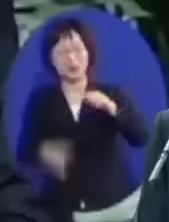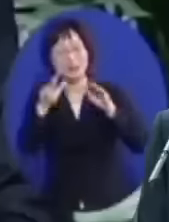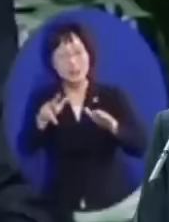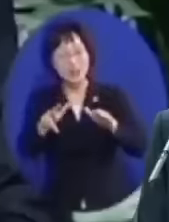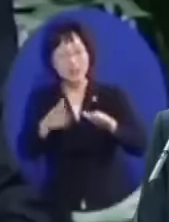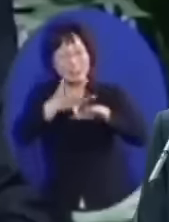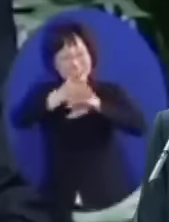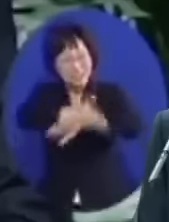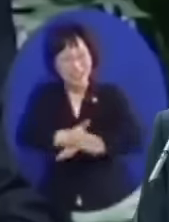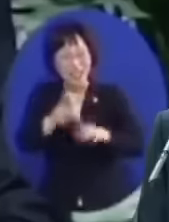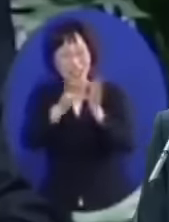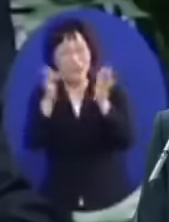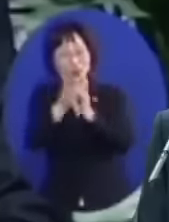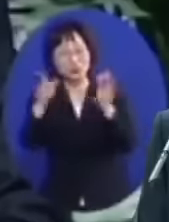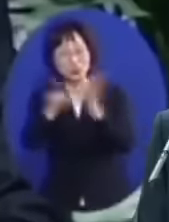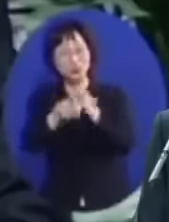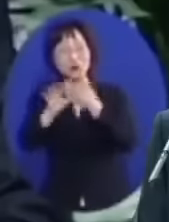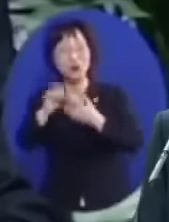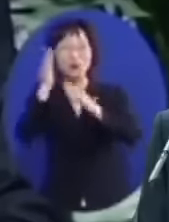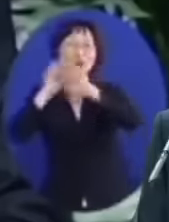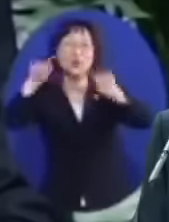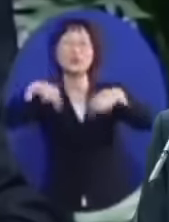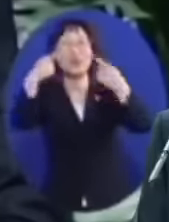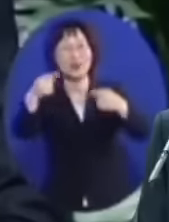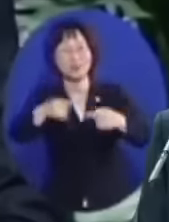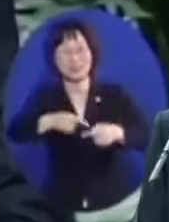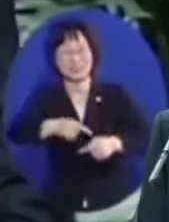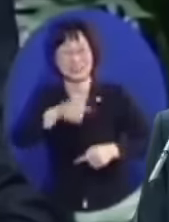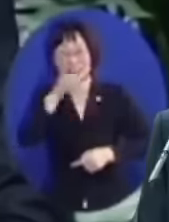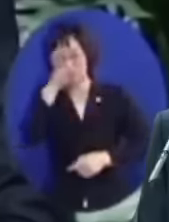복음을 들었더라면 천당 갈 길 틀렸던